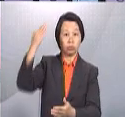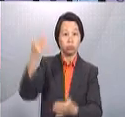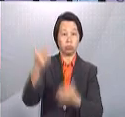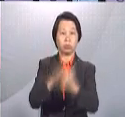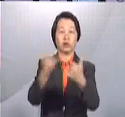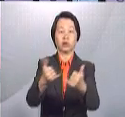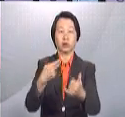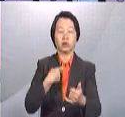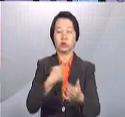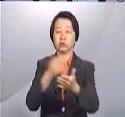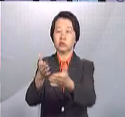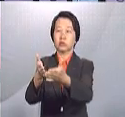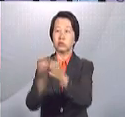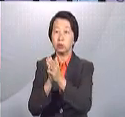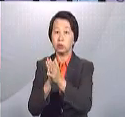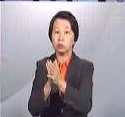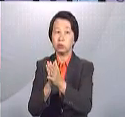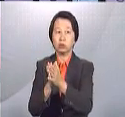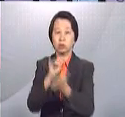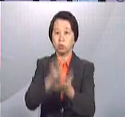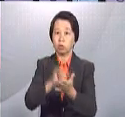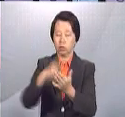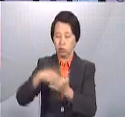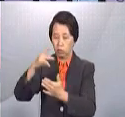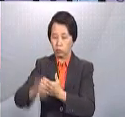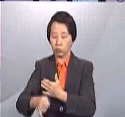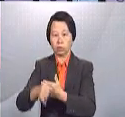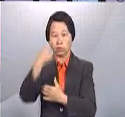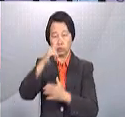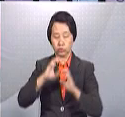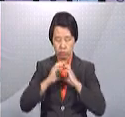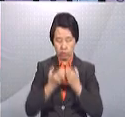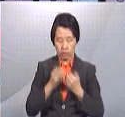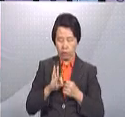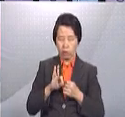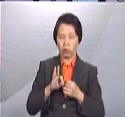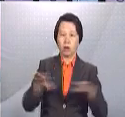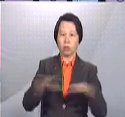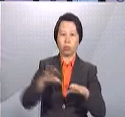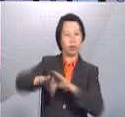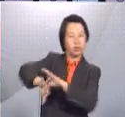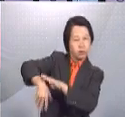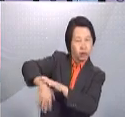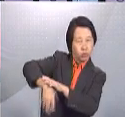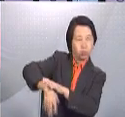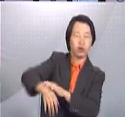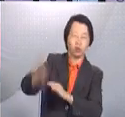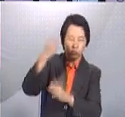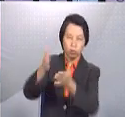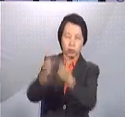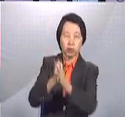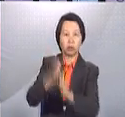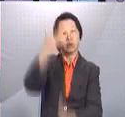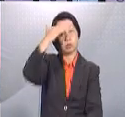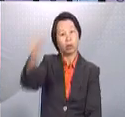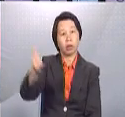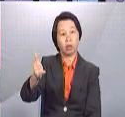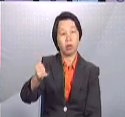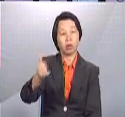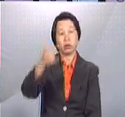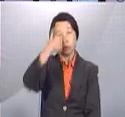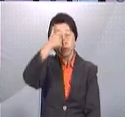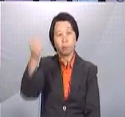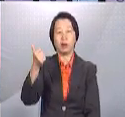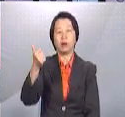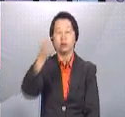pun kita minta bahawa projek-projek untuk kelas F ini dibuat cabutan undi. Kenapa? Adalah